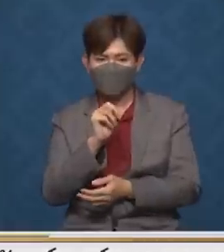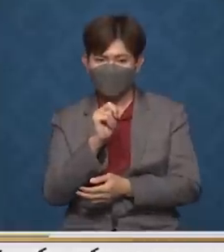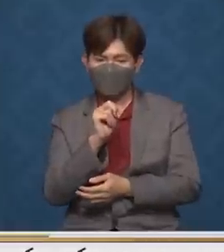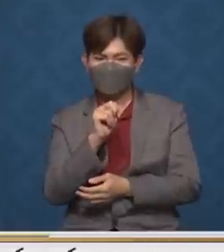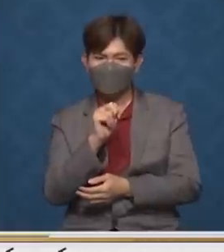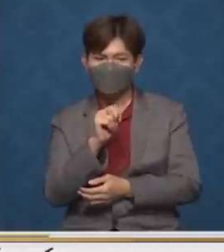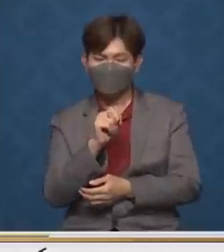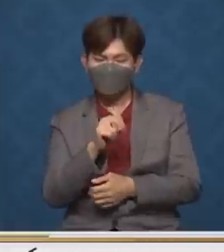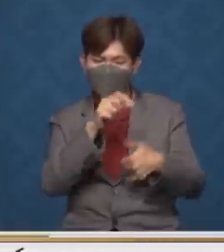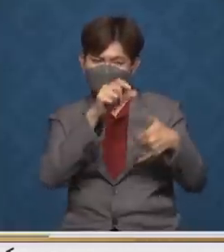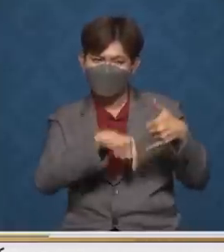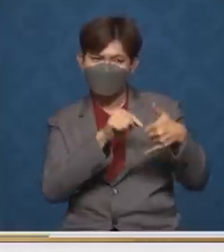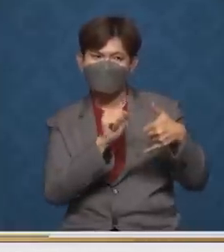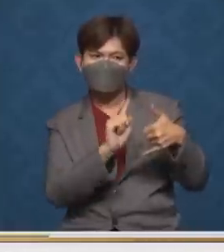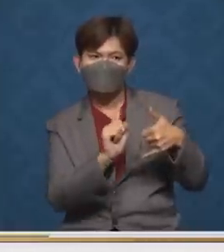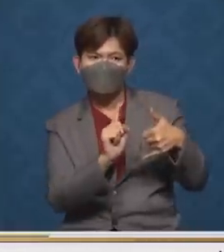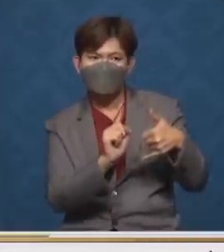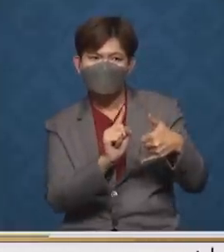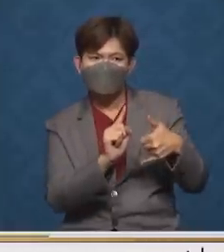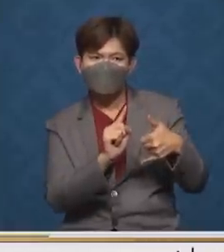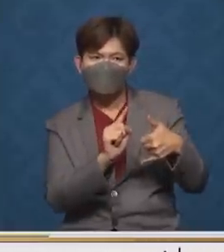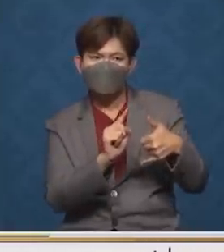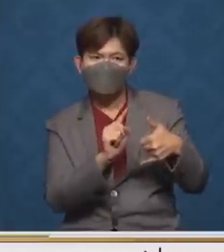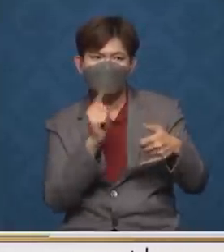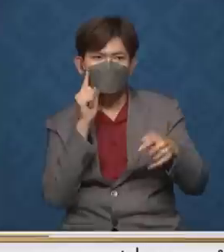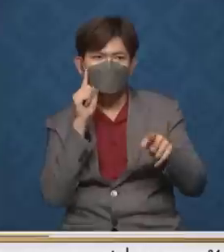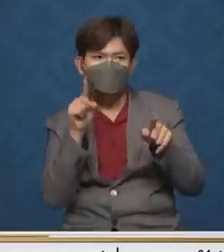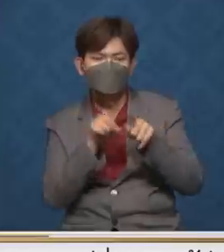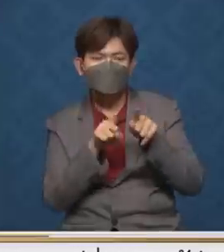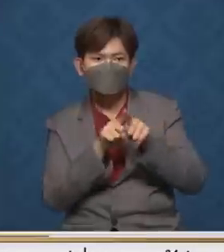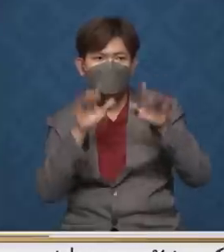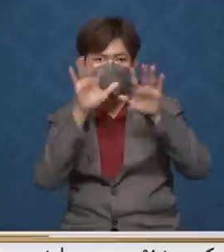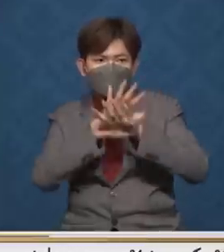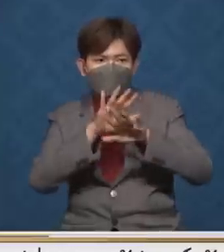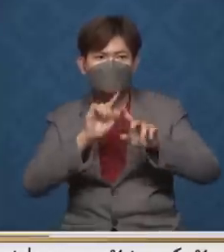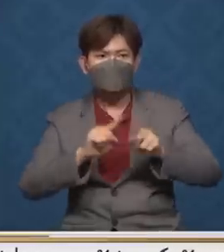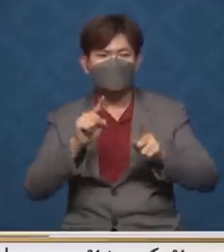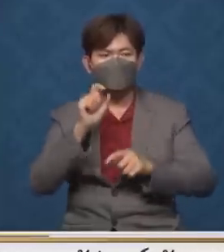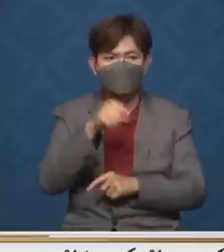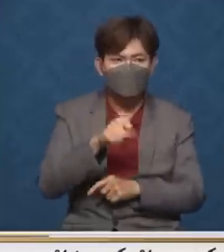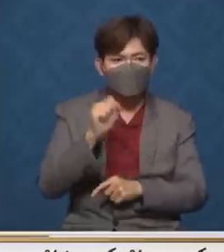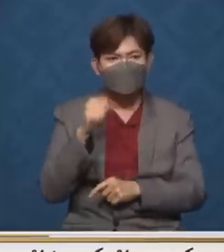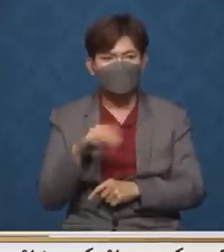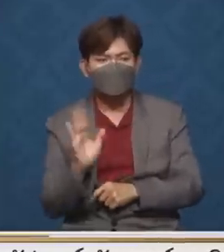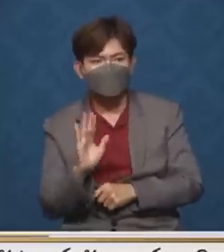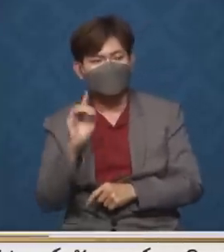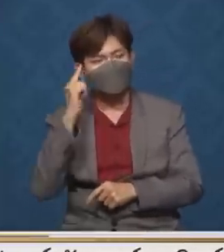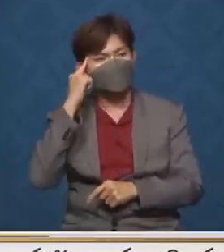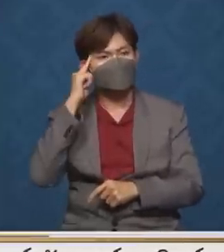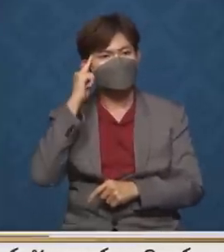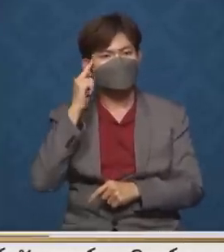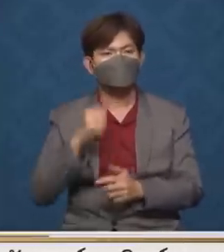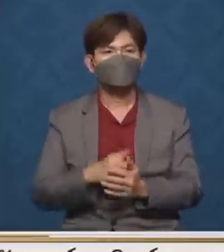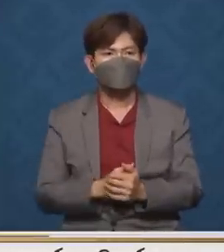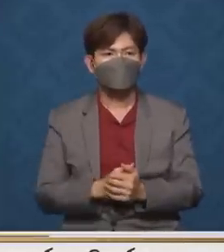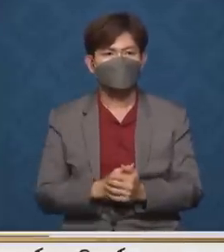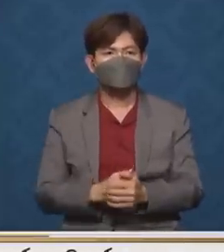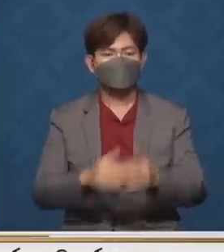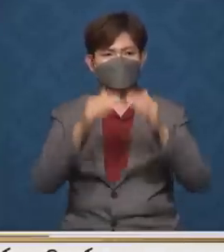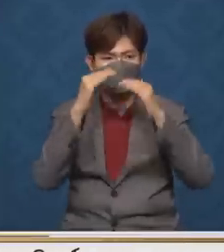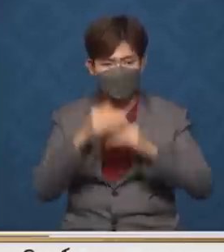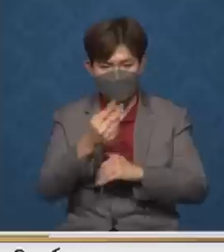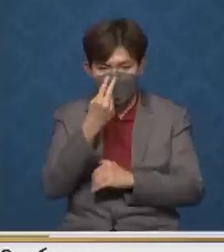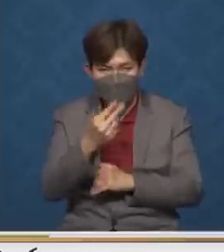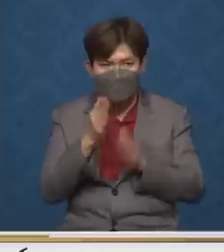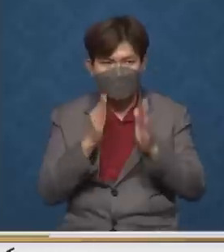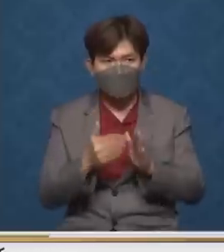้วแท้ใเขาเขียนกนยงไ ก็ค้าย ตกไปแค่ตัว 2ัวแต่ใช่หอไม่ ยไม่รู้เรื่อนต่อไปครับ ไปดูในผ